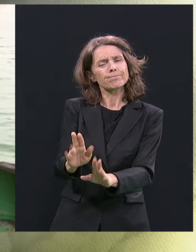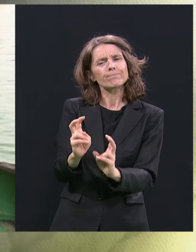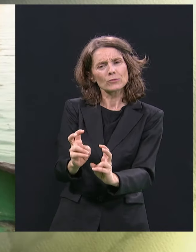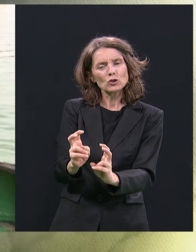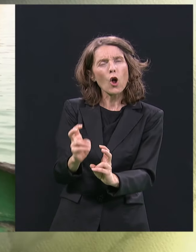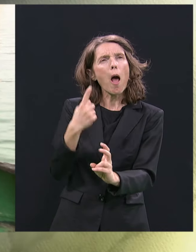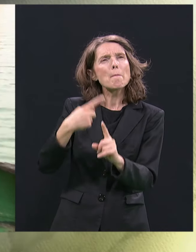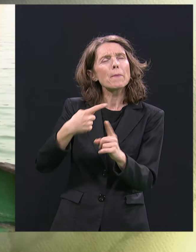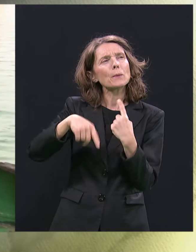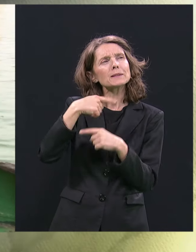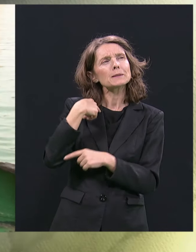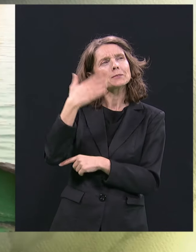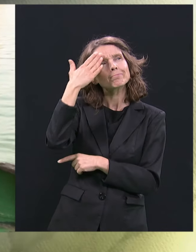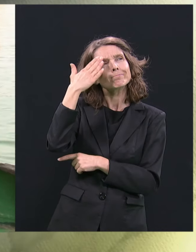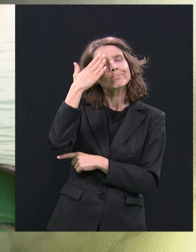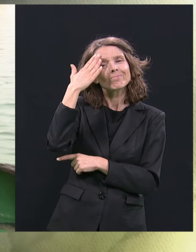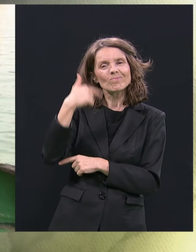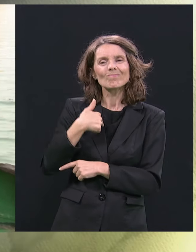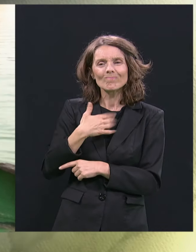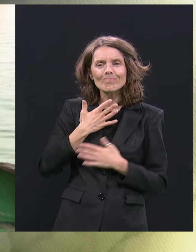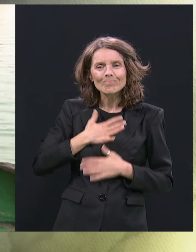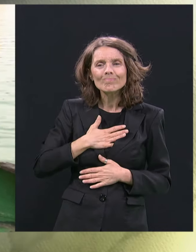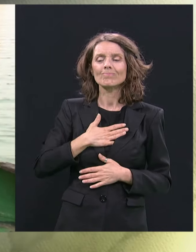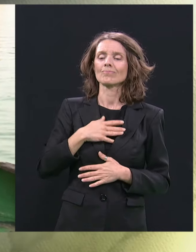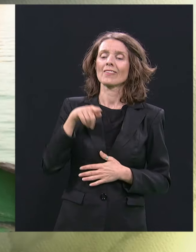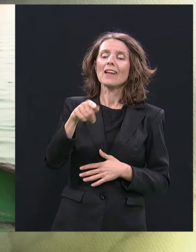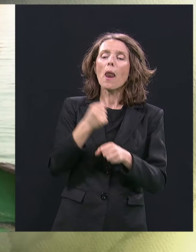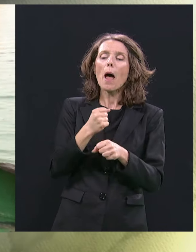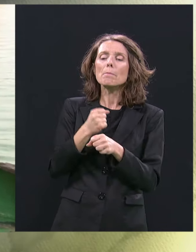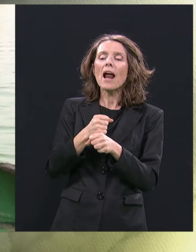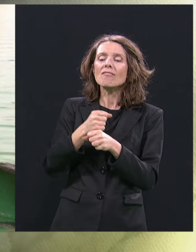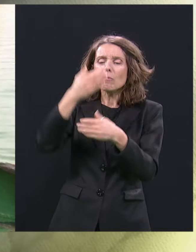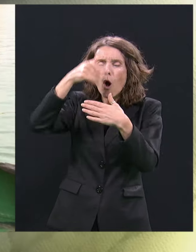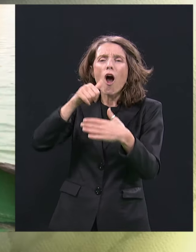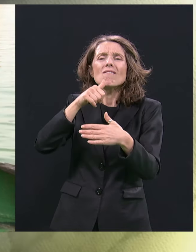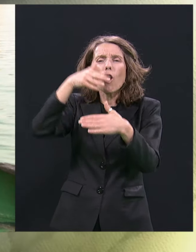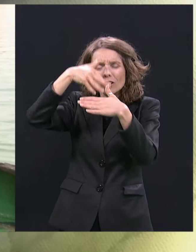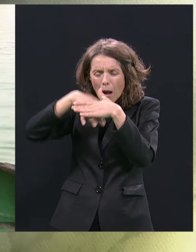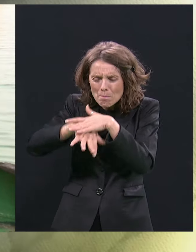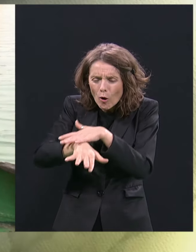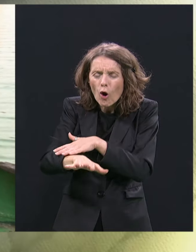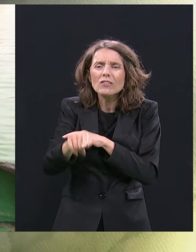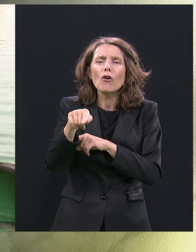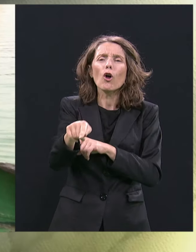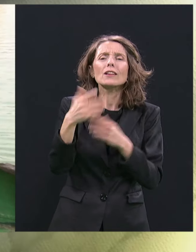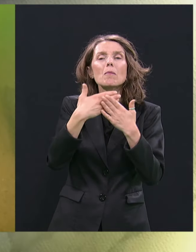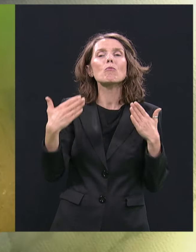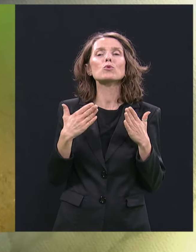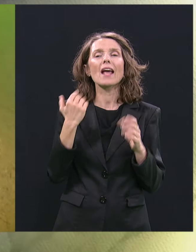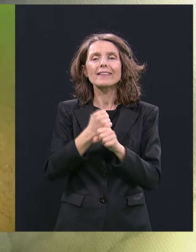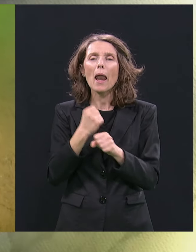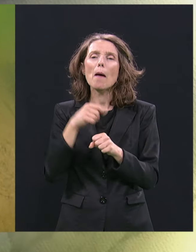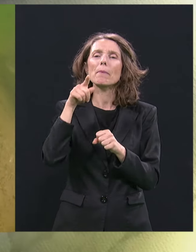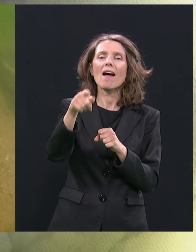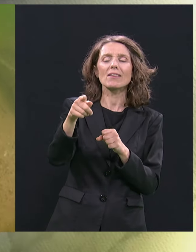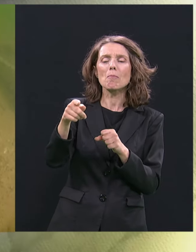neki način želju da napravimo podvodni taj muzej kroz neki naš ekološko-hidroarheološki centar.